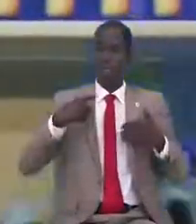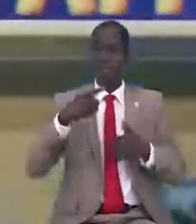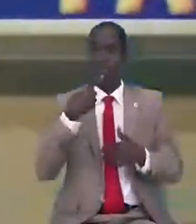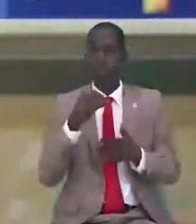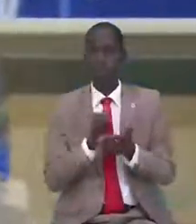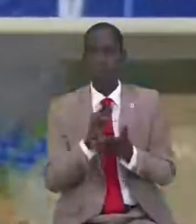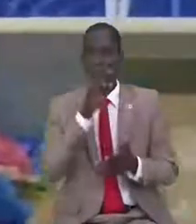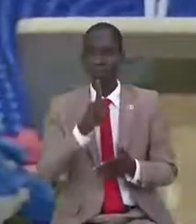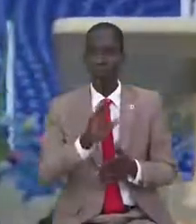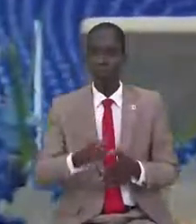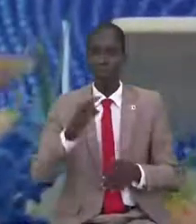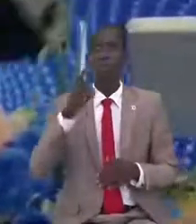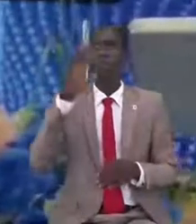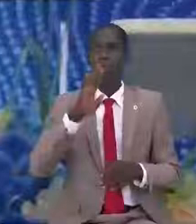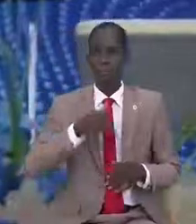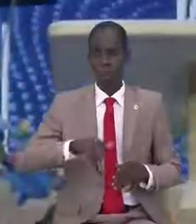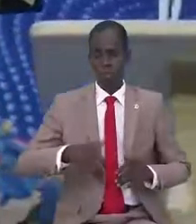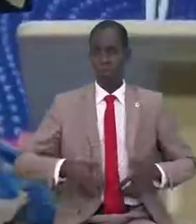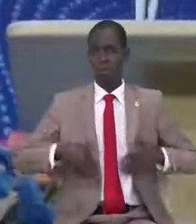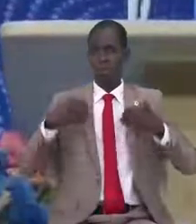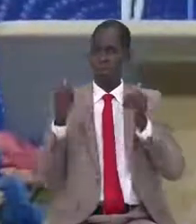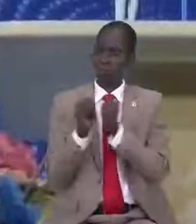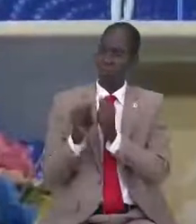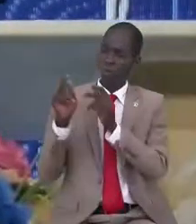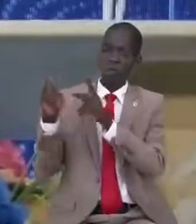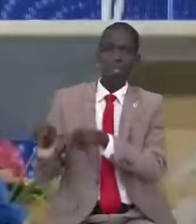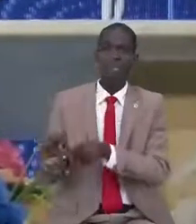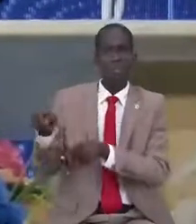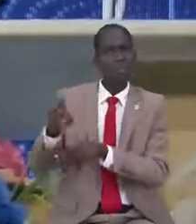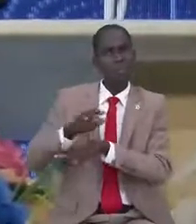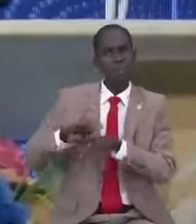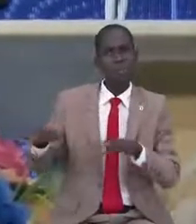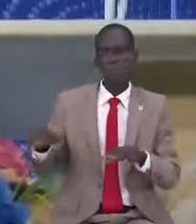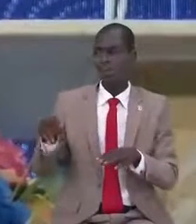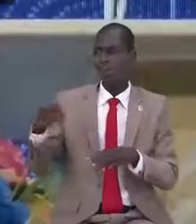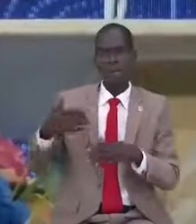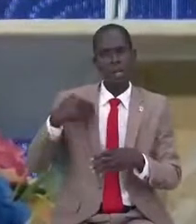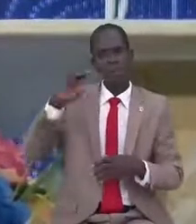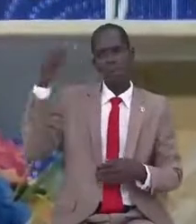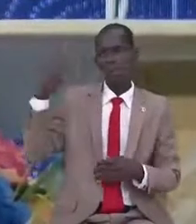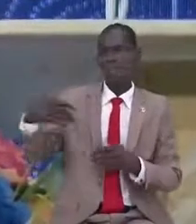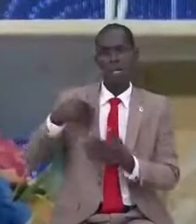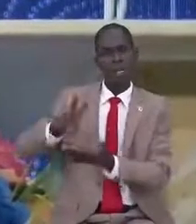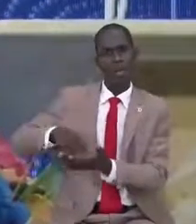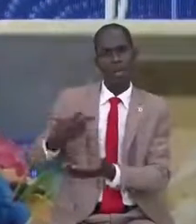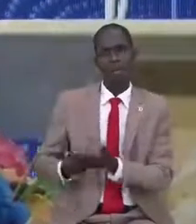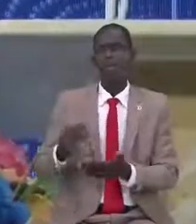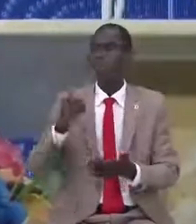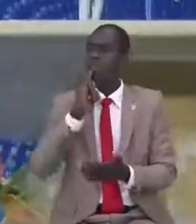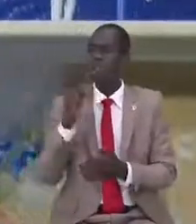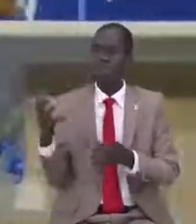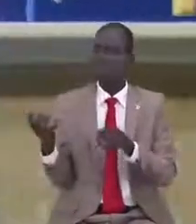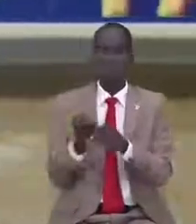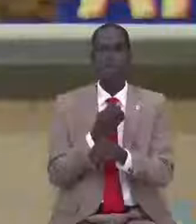te fâches. Tu dis que tu es encore enfant de Dieu, tu t'irrites contre lui. Lui, il n'a pas la grâce, il est